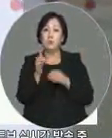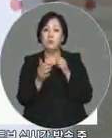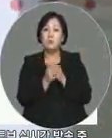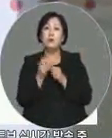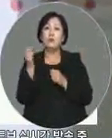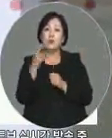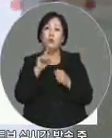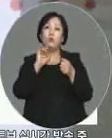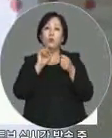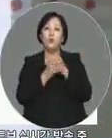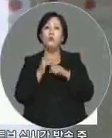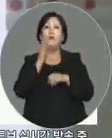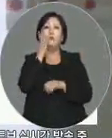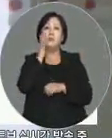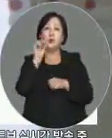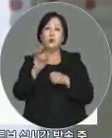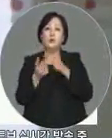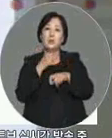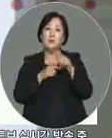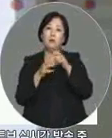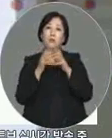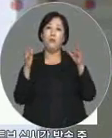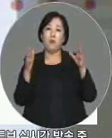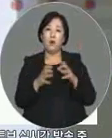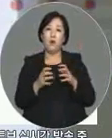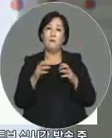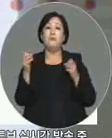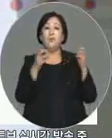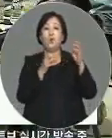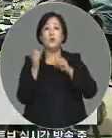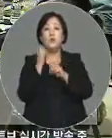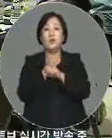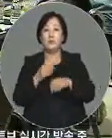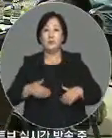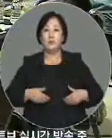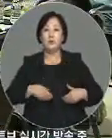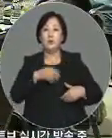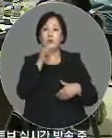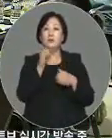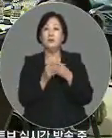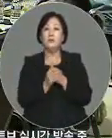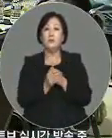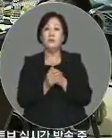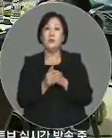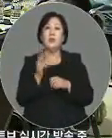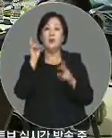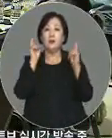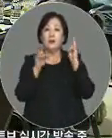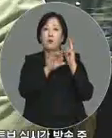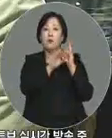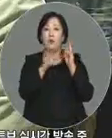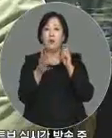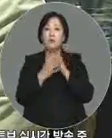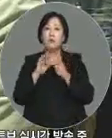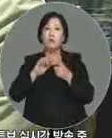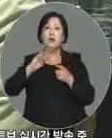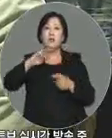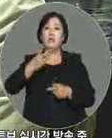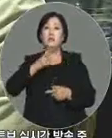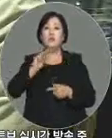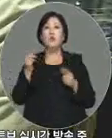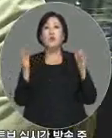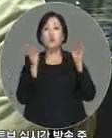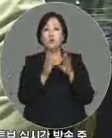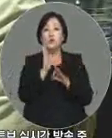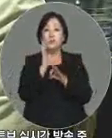꼭 지역에서 먼저 좀 포괄적인 논의가 있었으면 합니다. 지역 기업들의 탈탄소 전략에 대한 심도 깊은